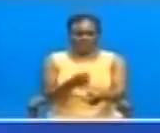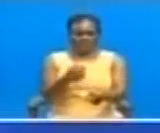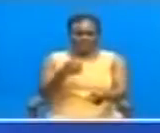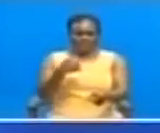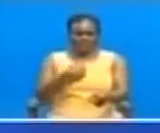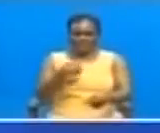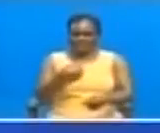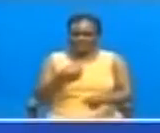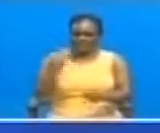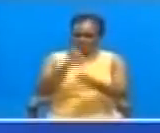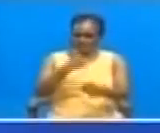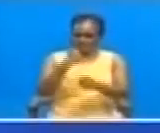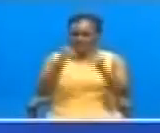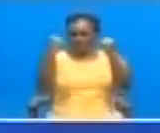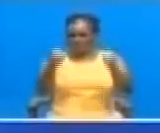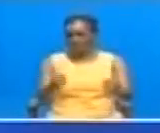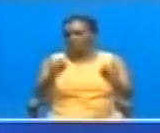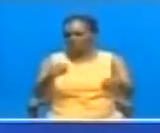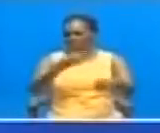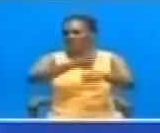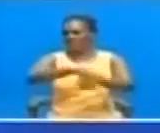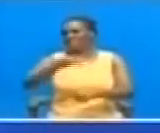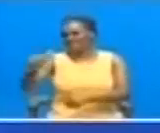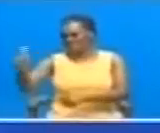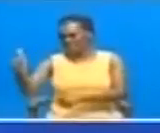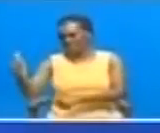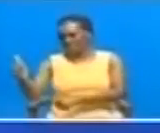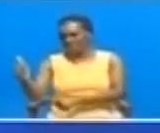naenda kutumika zaidi. Naona kama naweza kupata nyingine zaidi ya